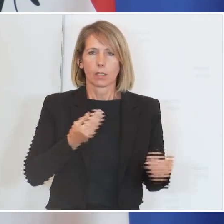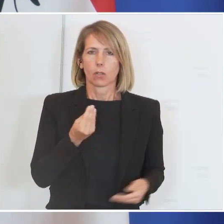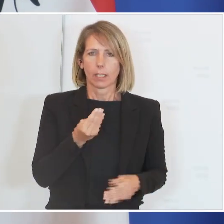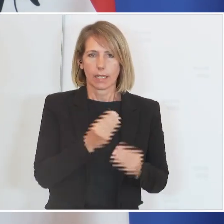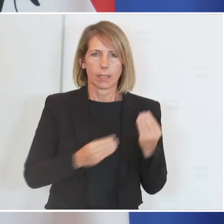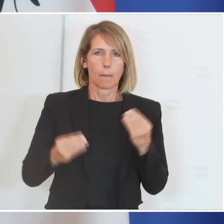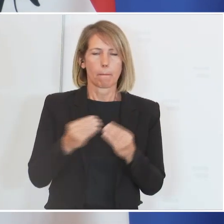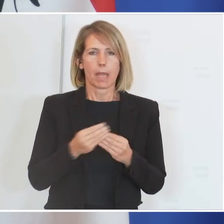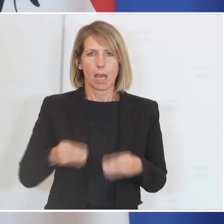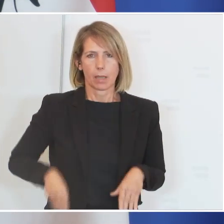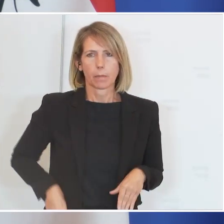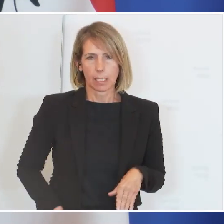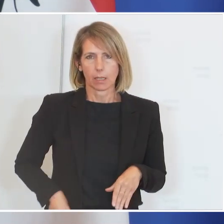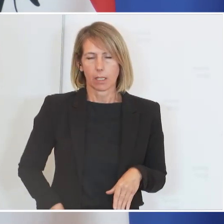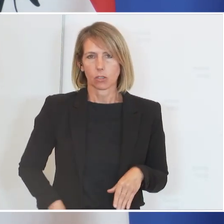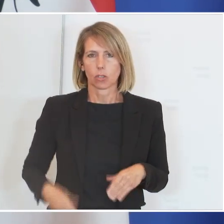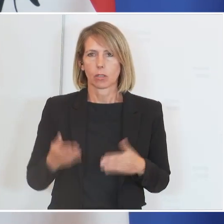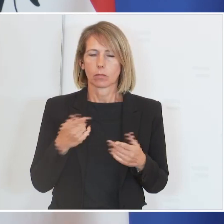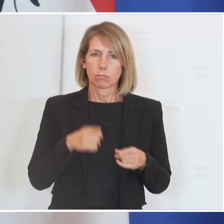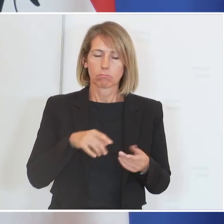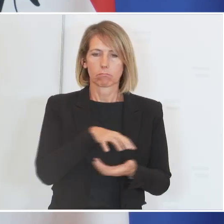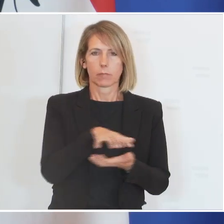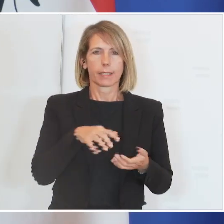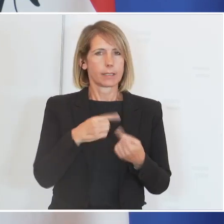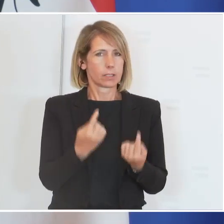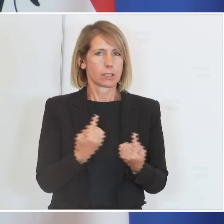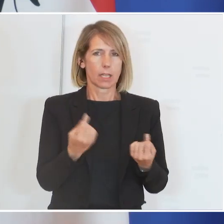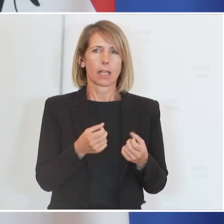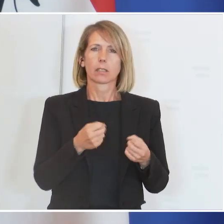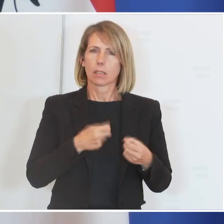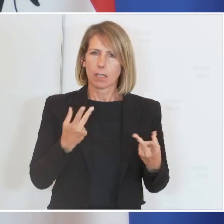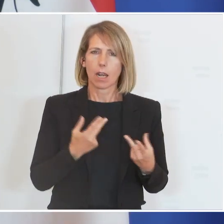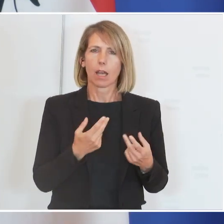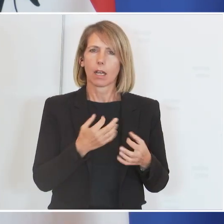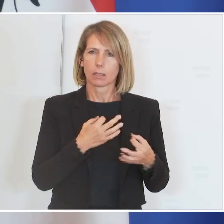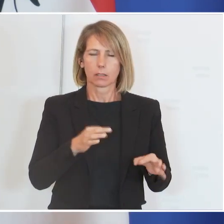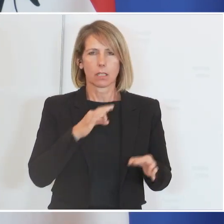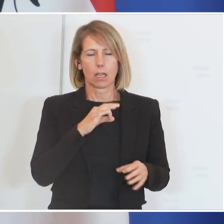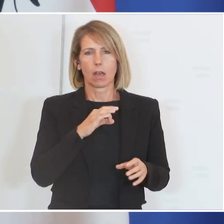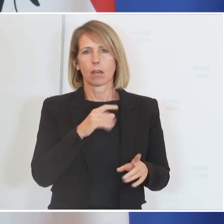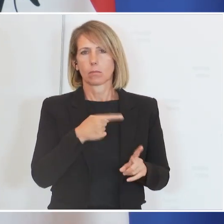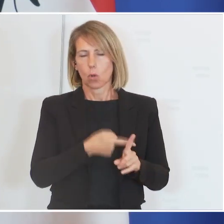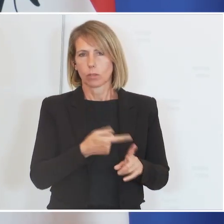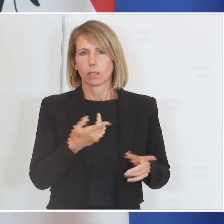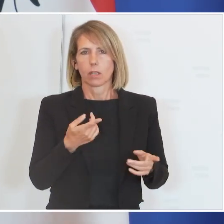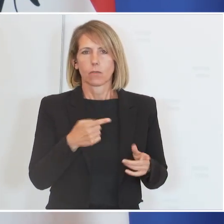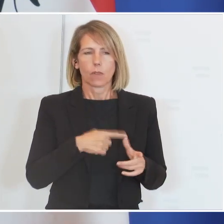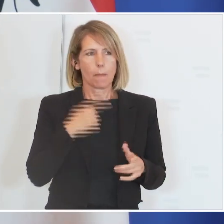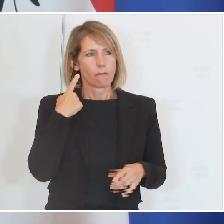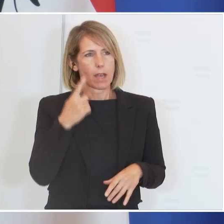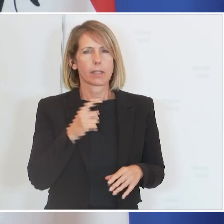Das sorgt auch in Krisenzeiten natürlich für mehr Sicherheit, wenn man sich darauf verlassen kann, dass diese Beträge, diese Sozialleistungen